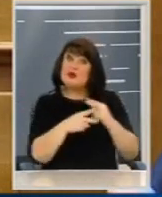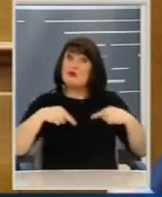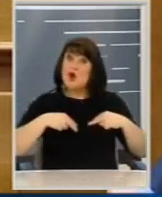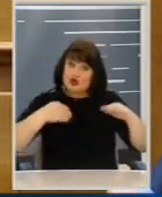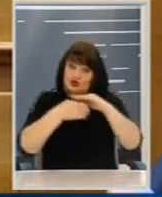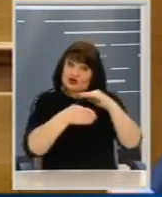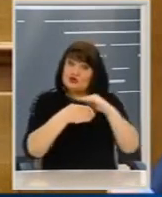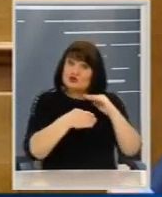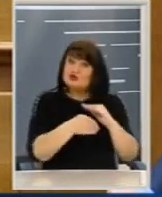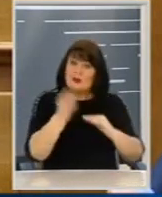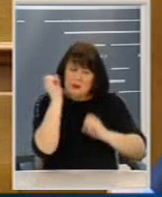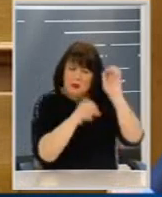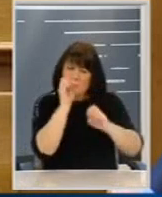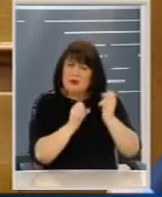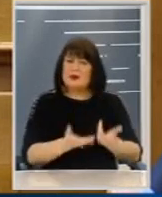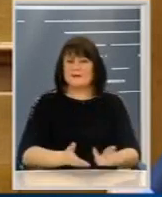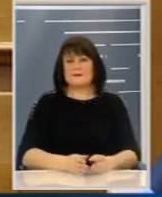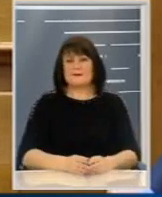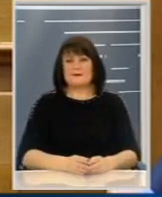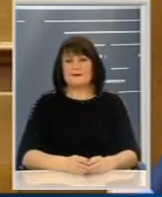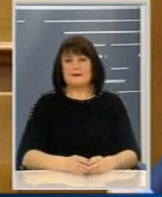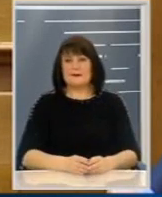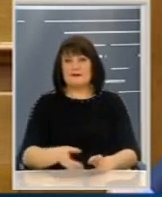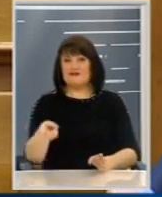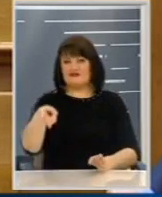ίδια ευκολία να αποδώσετε τη ρετσινιά.